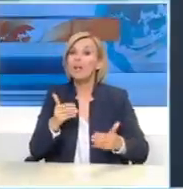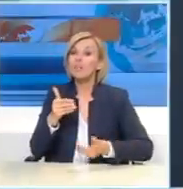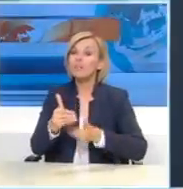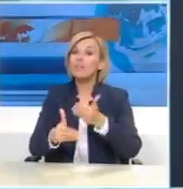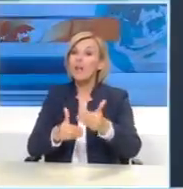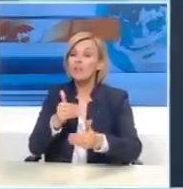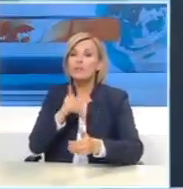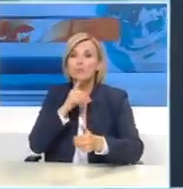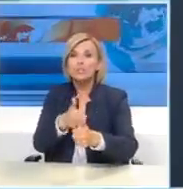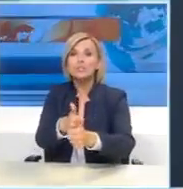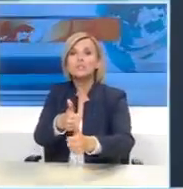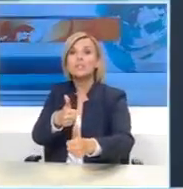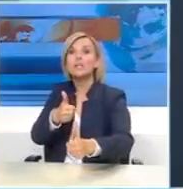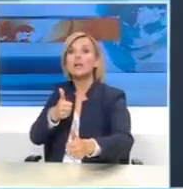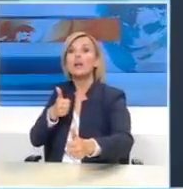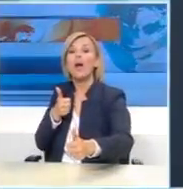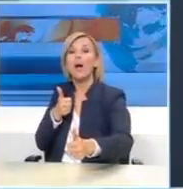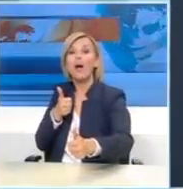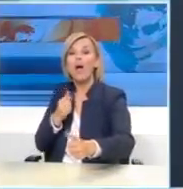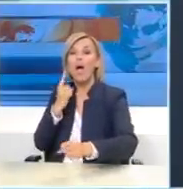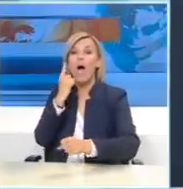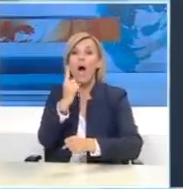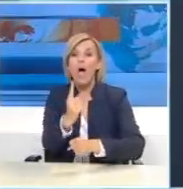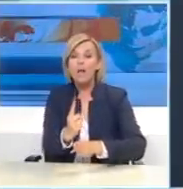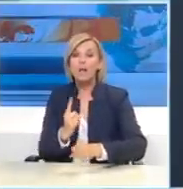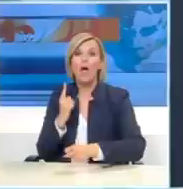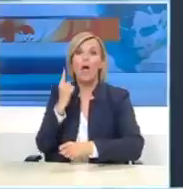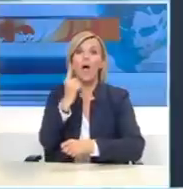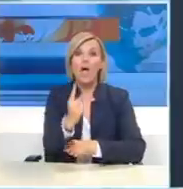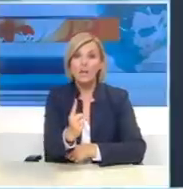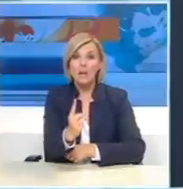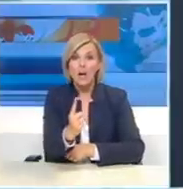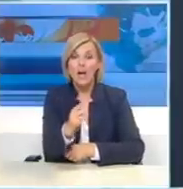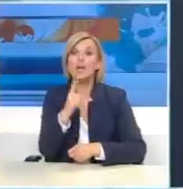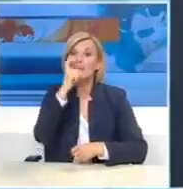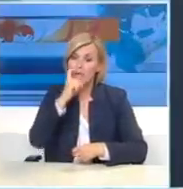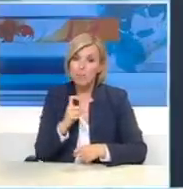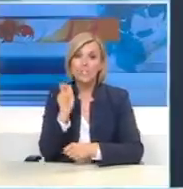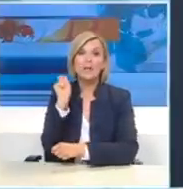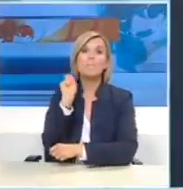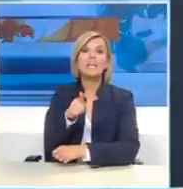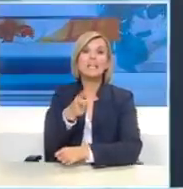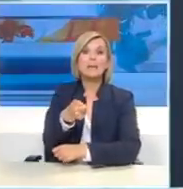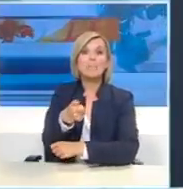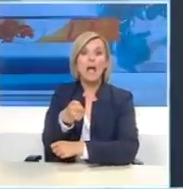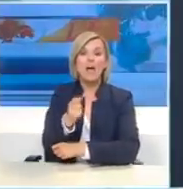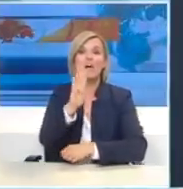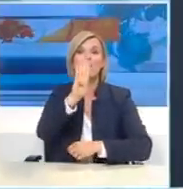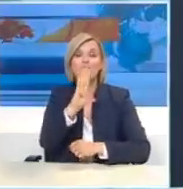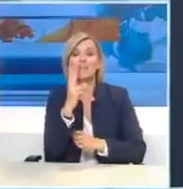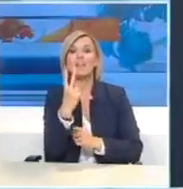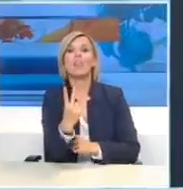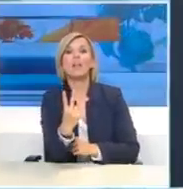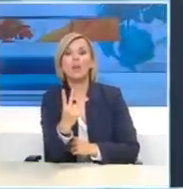της. Για την διαδικασία της συνενετικής προσομοίωσης θα γίνεται με χρήση του κωδικού Β2 στο 13033.